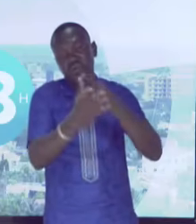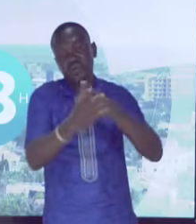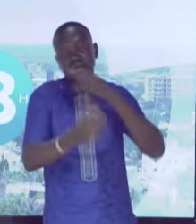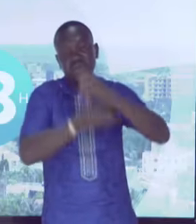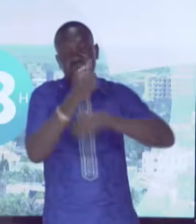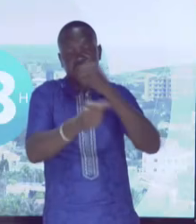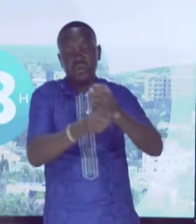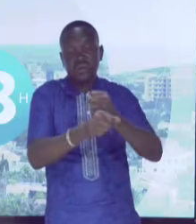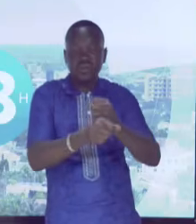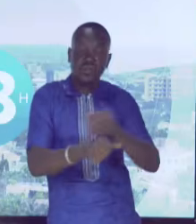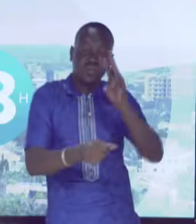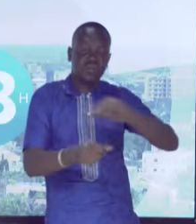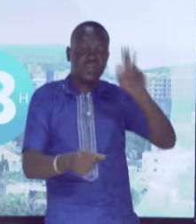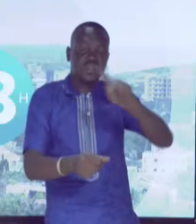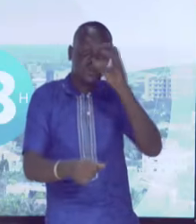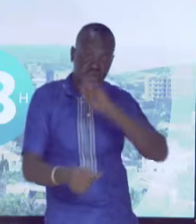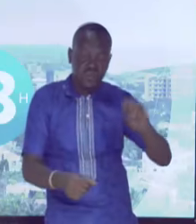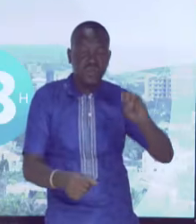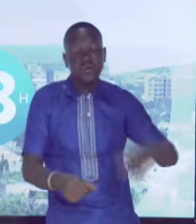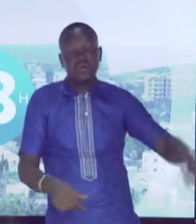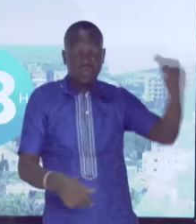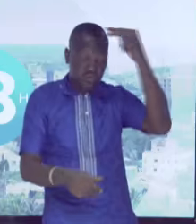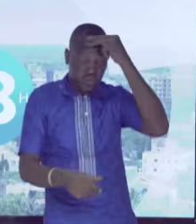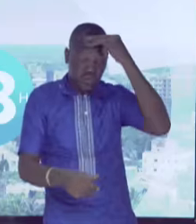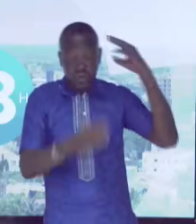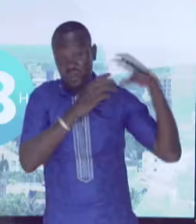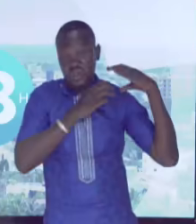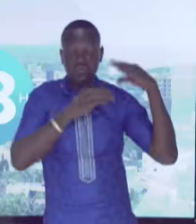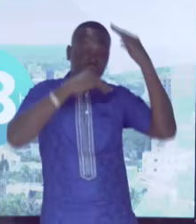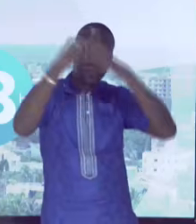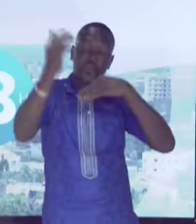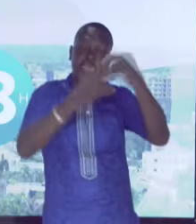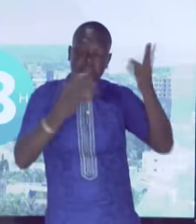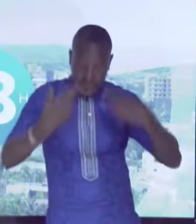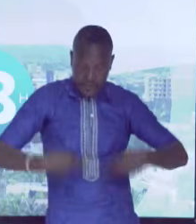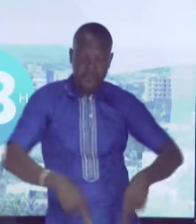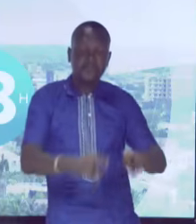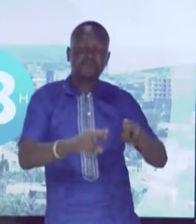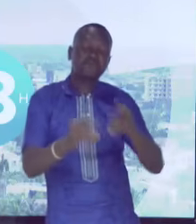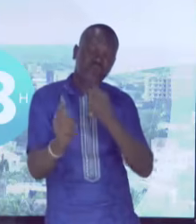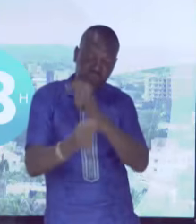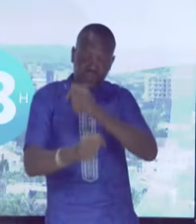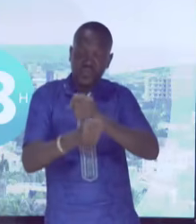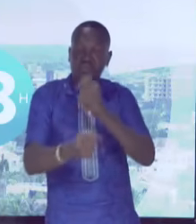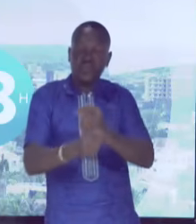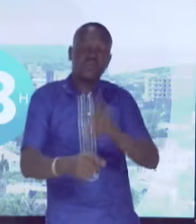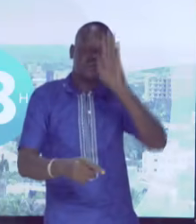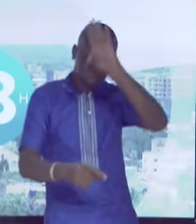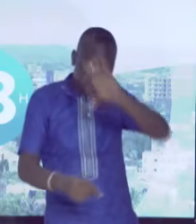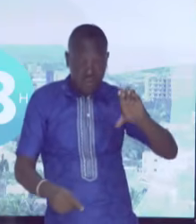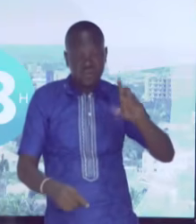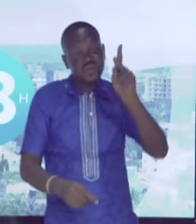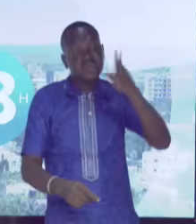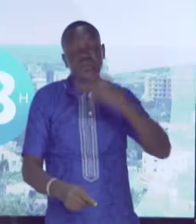MPSR 2. Également, le ministère en charge des infrastructures a engagé des travaux d'aménagement de près de 500 km de pistes